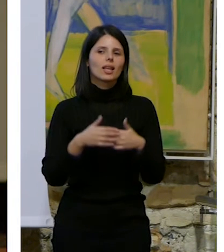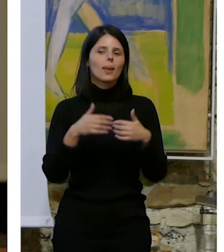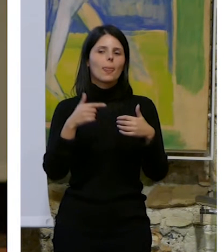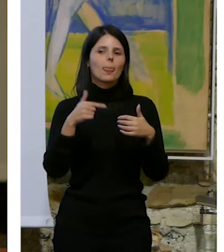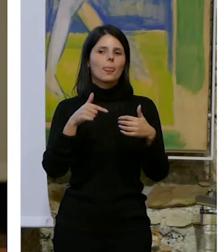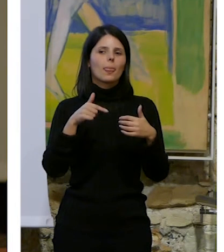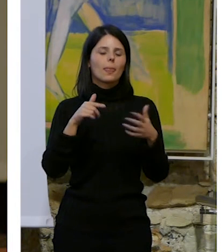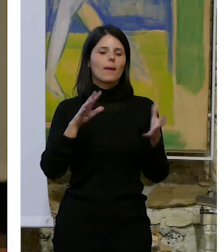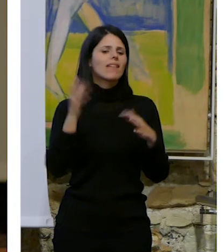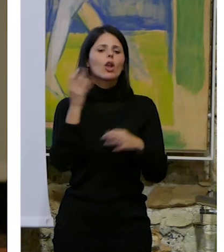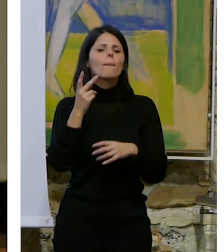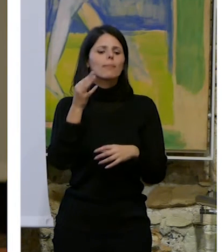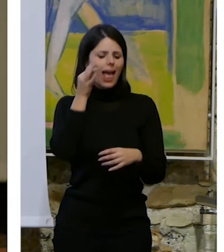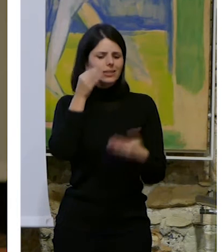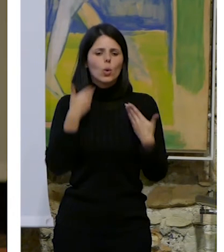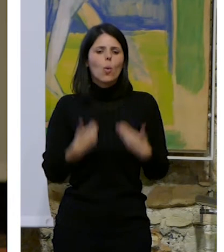che l'essere umano,